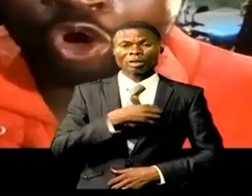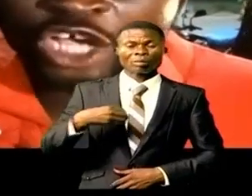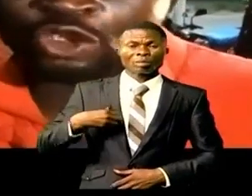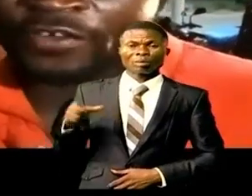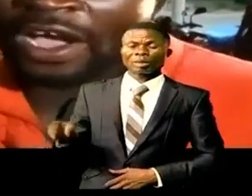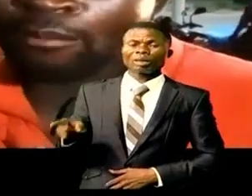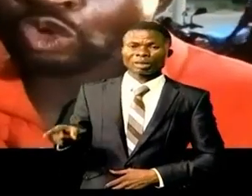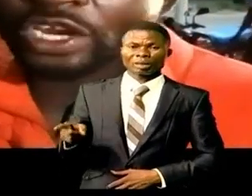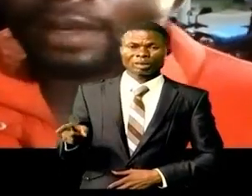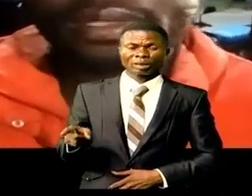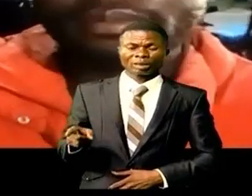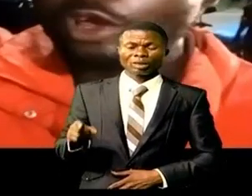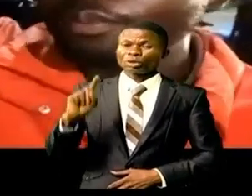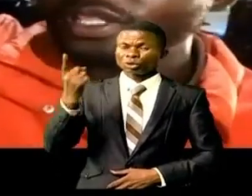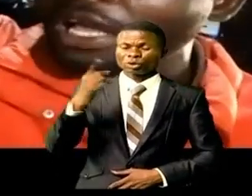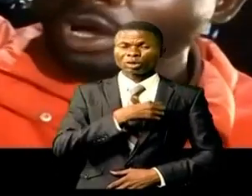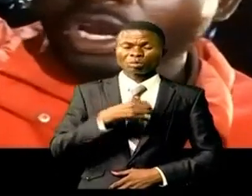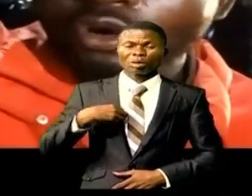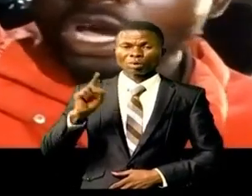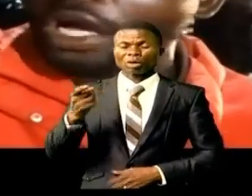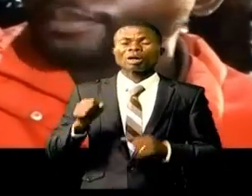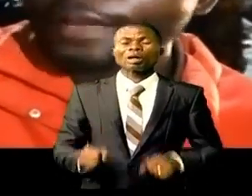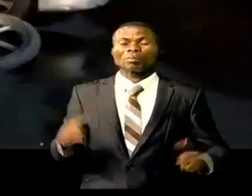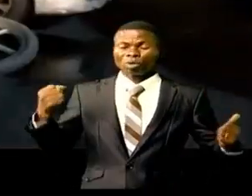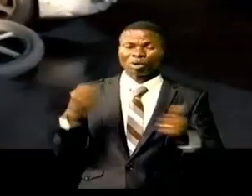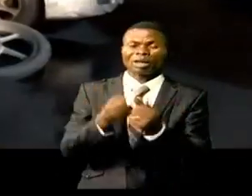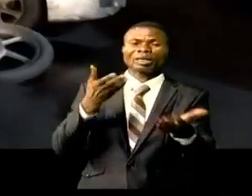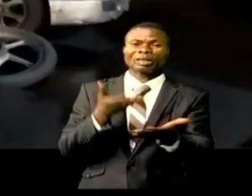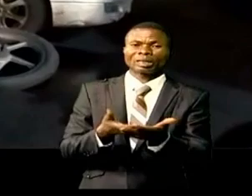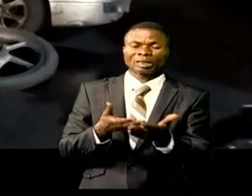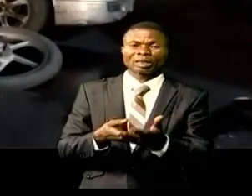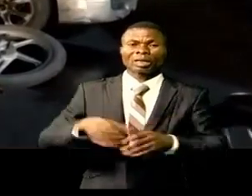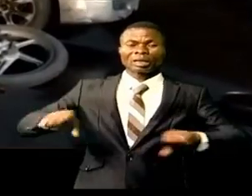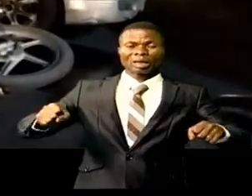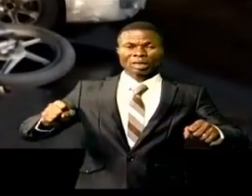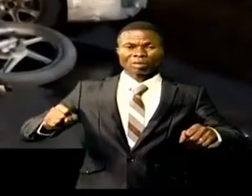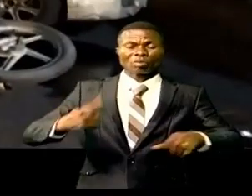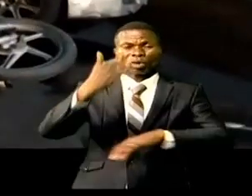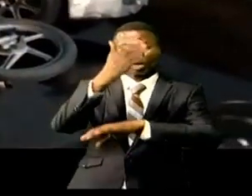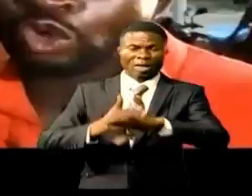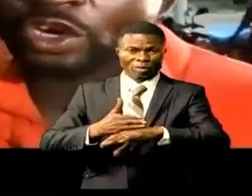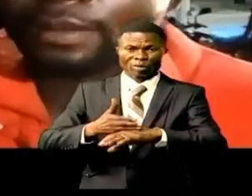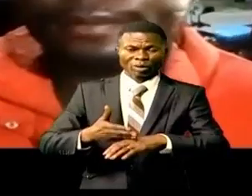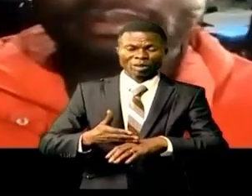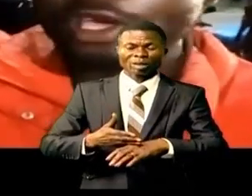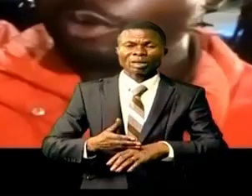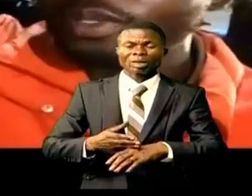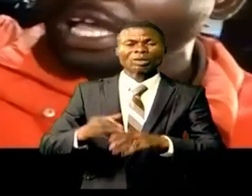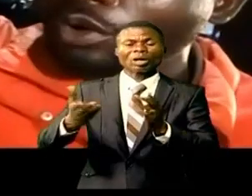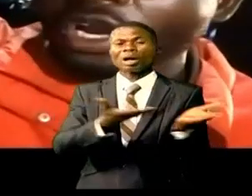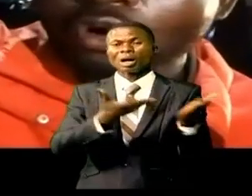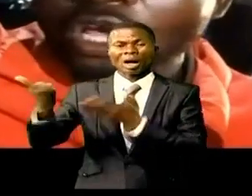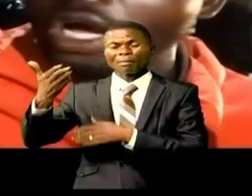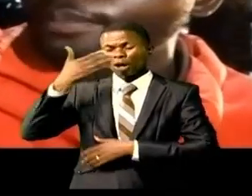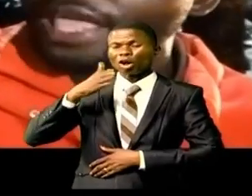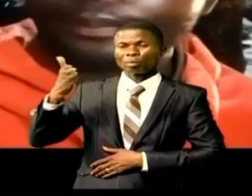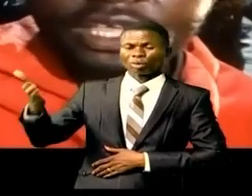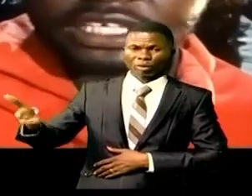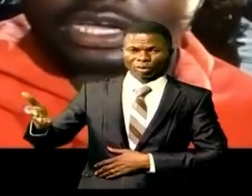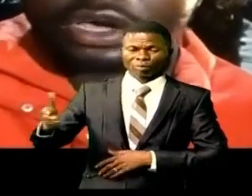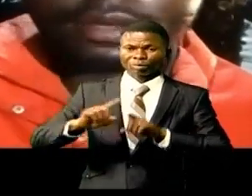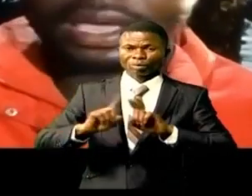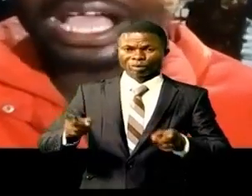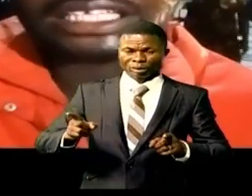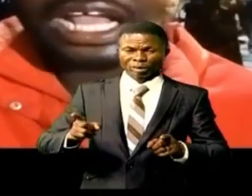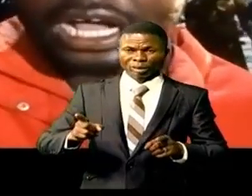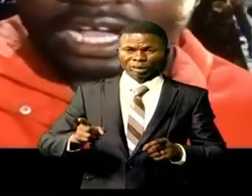Il n'y a qu'une femme morte dans cet accident. Le motard éclaboussé a été acheminé à l'hôpital car il